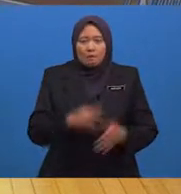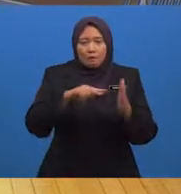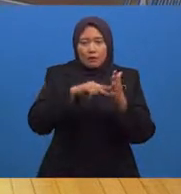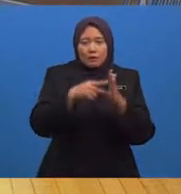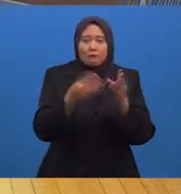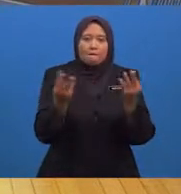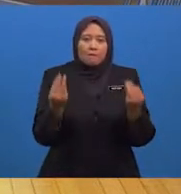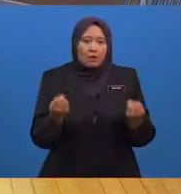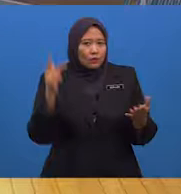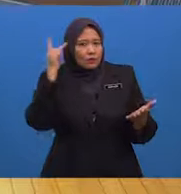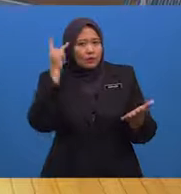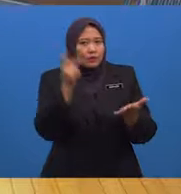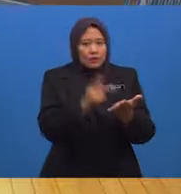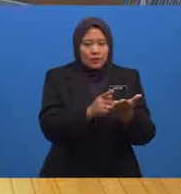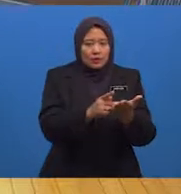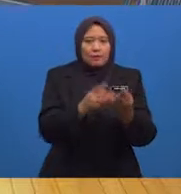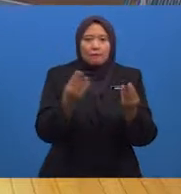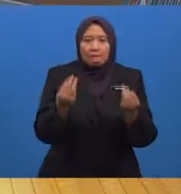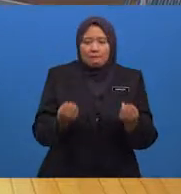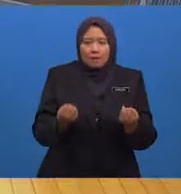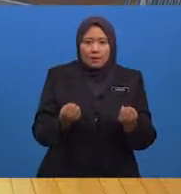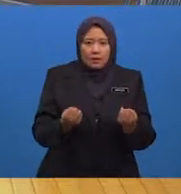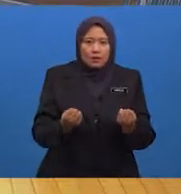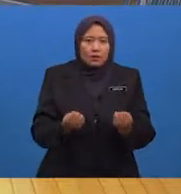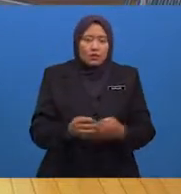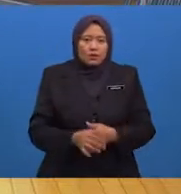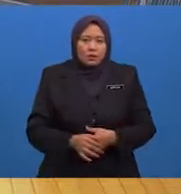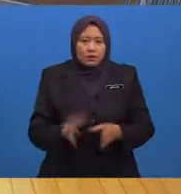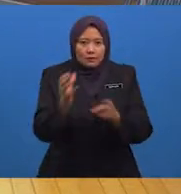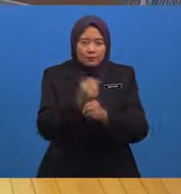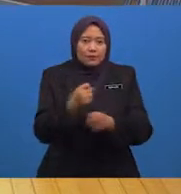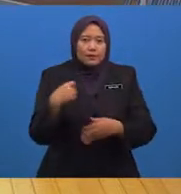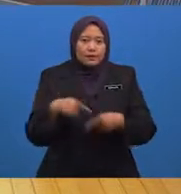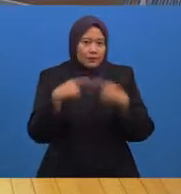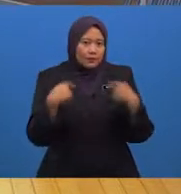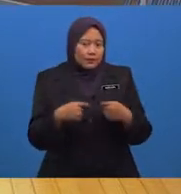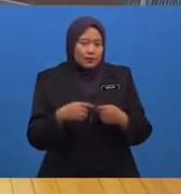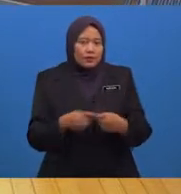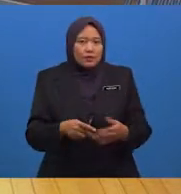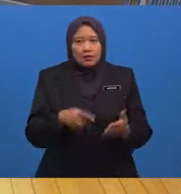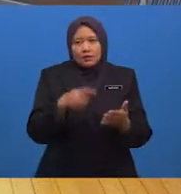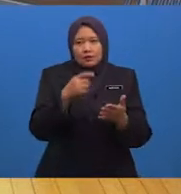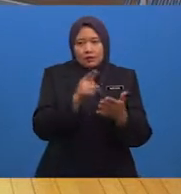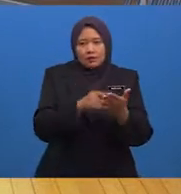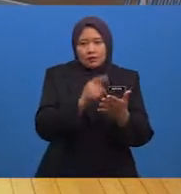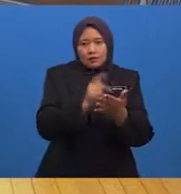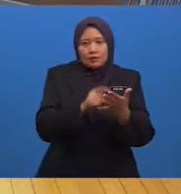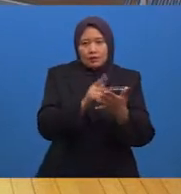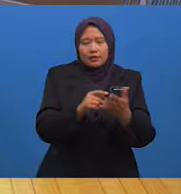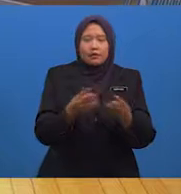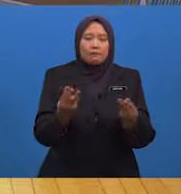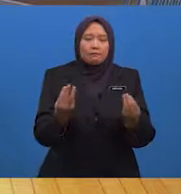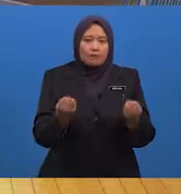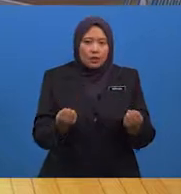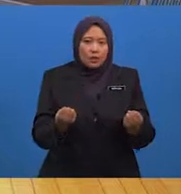berkenalan, ingin menawan hati dan juga kadangkala ingin memujuk ketika seseorang itu